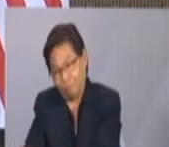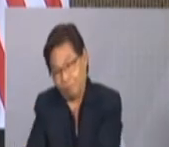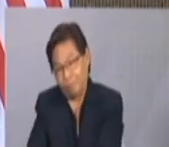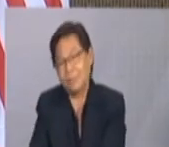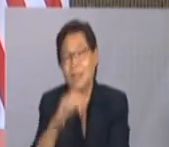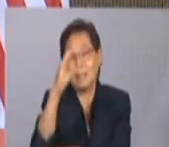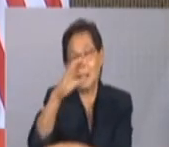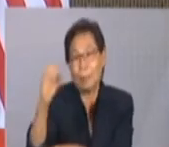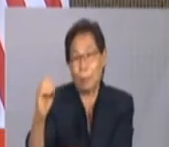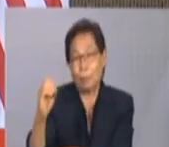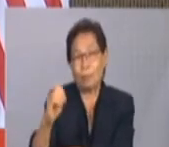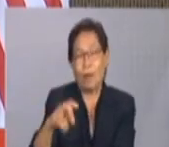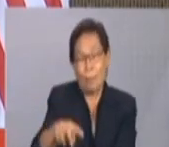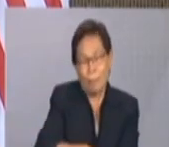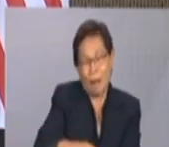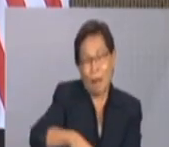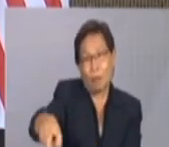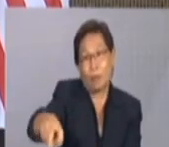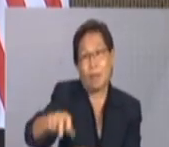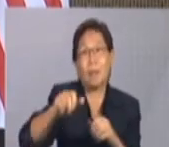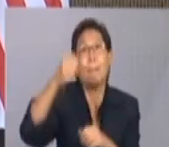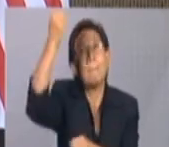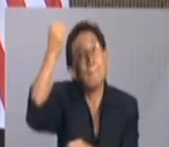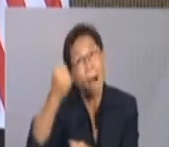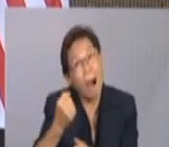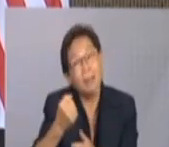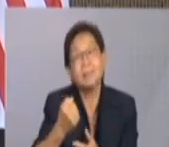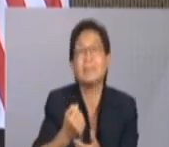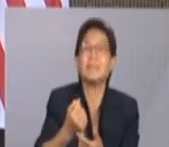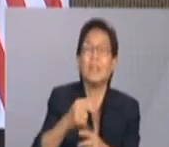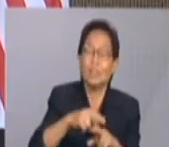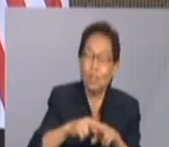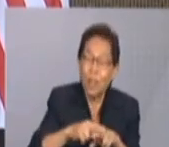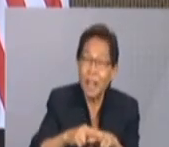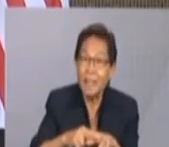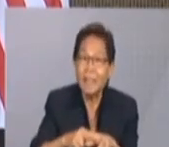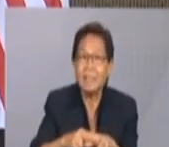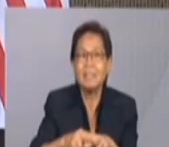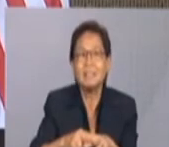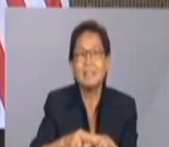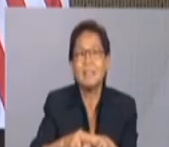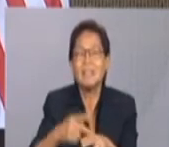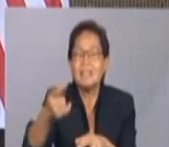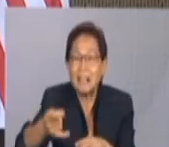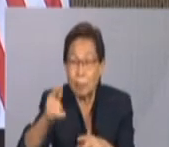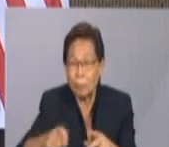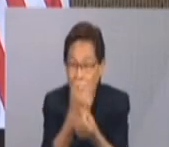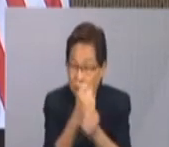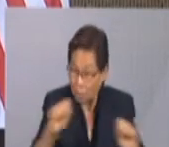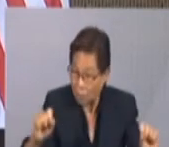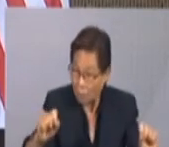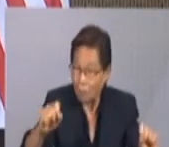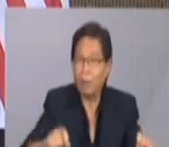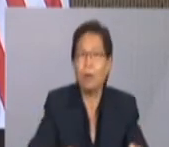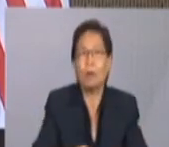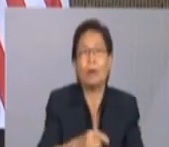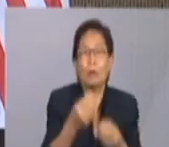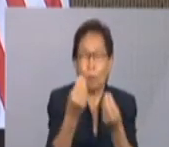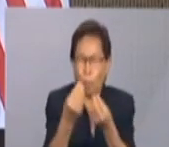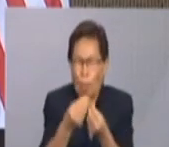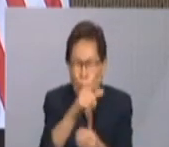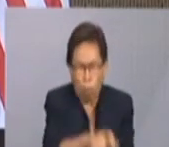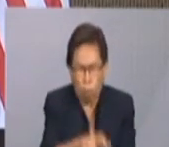syariah syariah pengangkutan awam juga misi bersedia sudah tentu jumlah pengguna akan